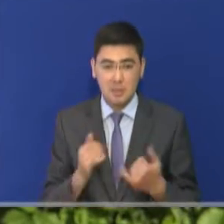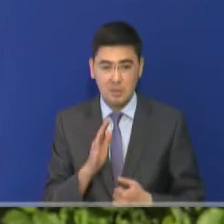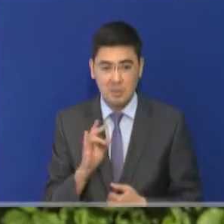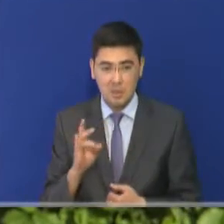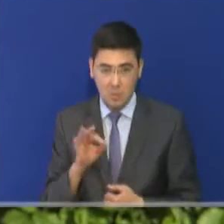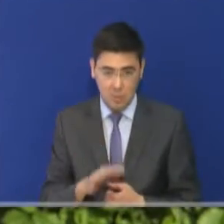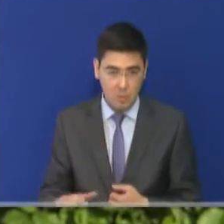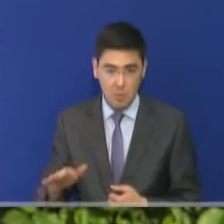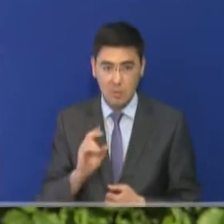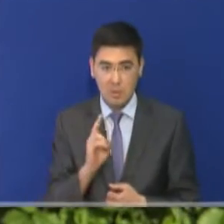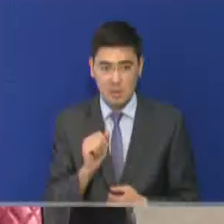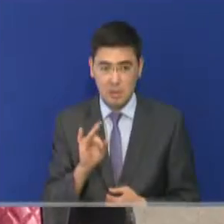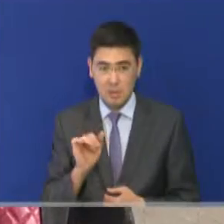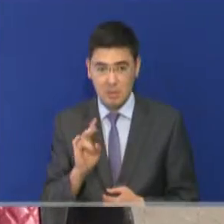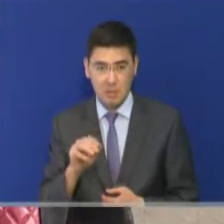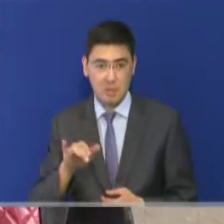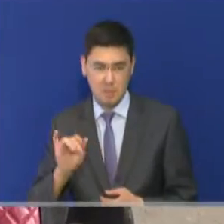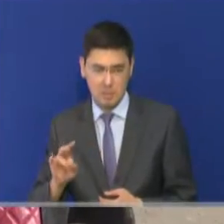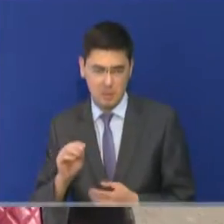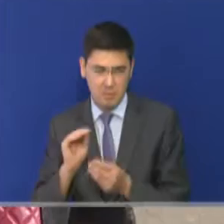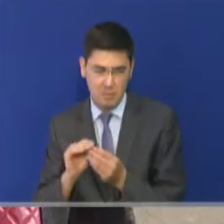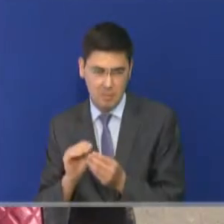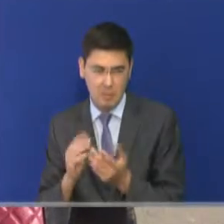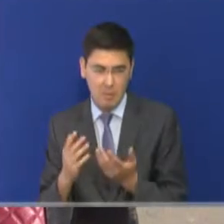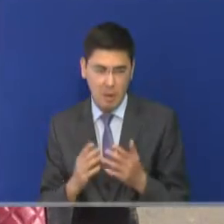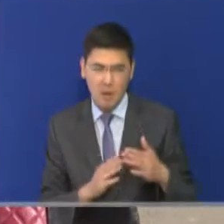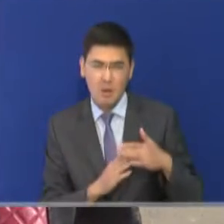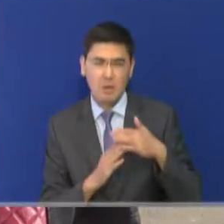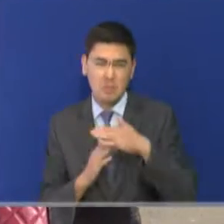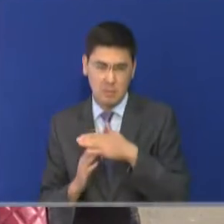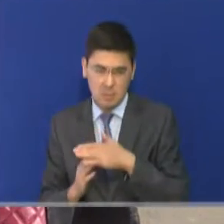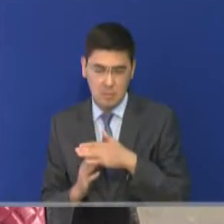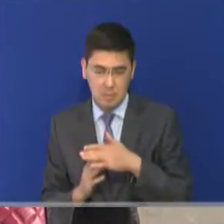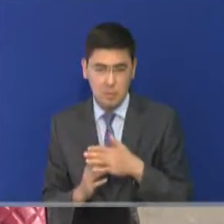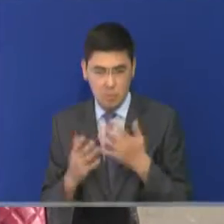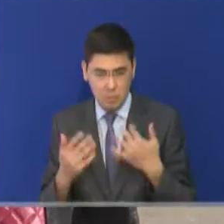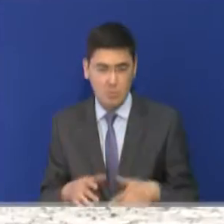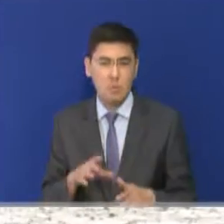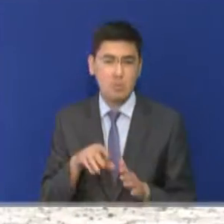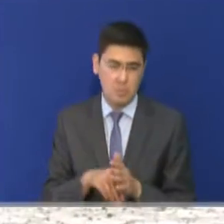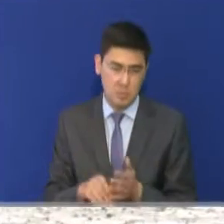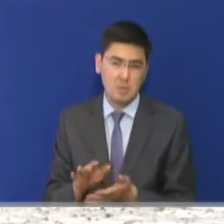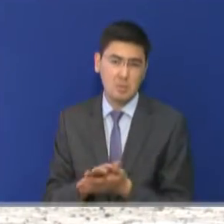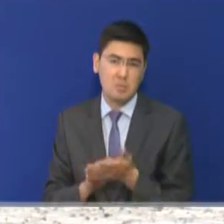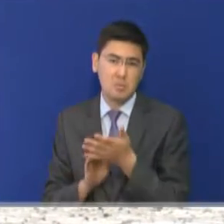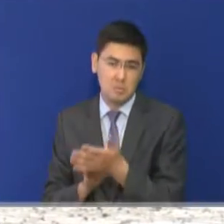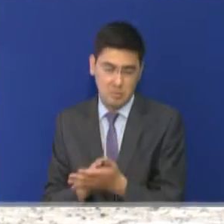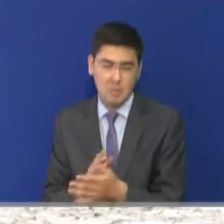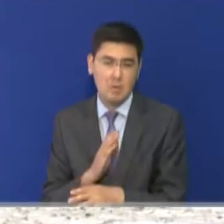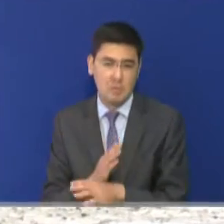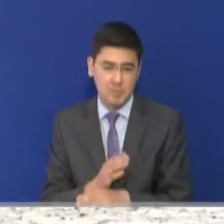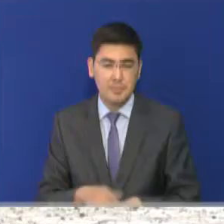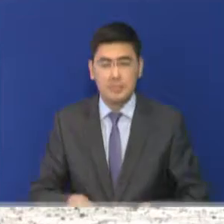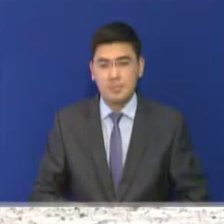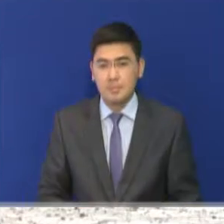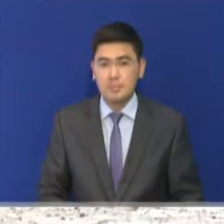ограничения остаются, но эти ограничения не предусматривают таких выплат. По словам руководителя отдела